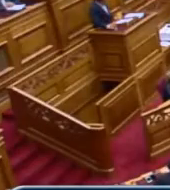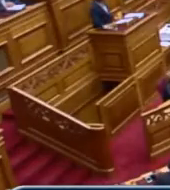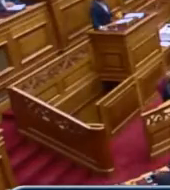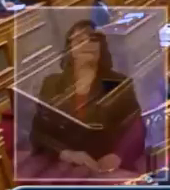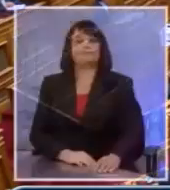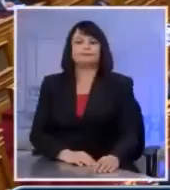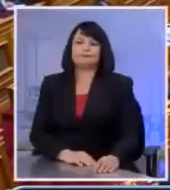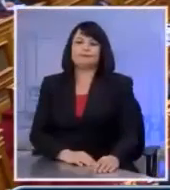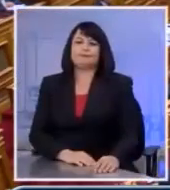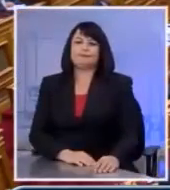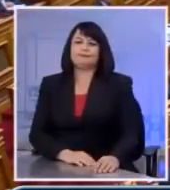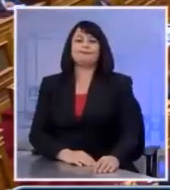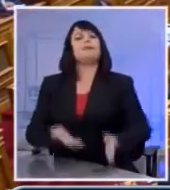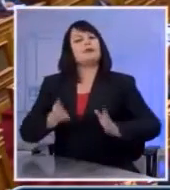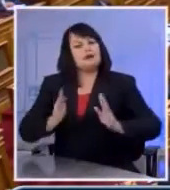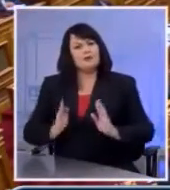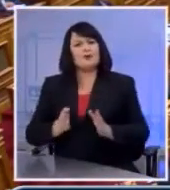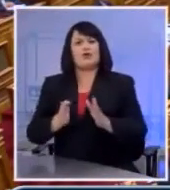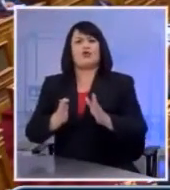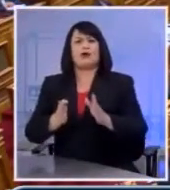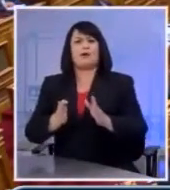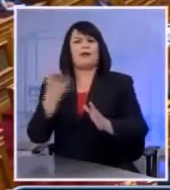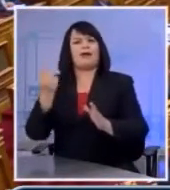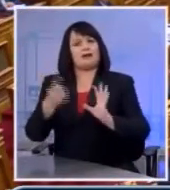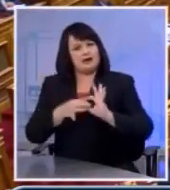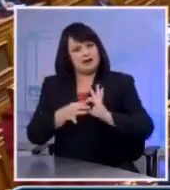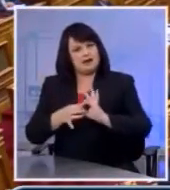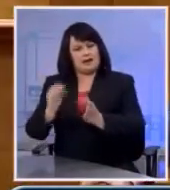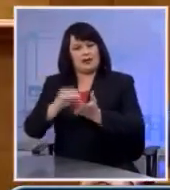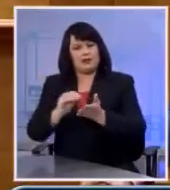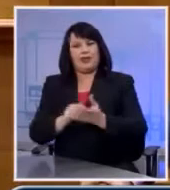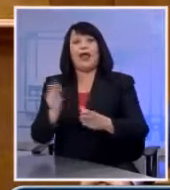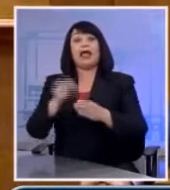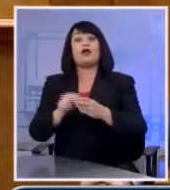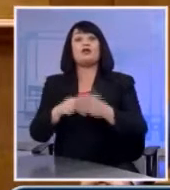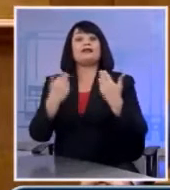Πάμε παρακάτω. Γιατί έχει και συνέχεια. Γίνονται εκλογές.